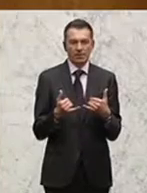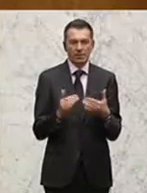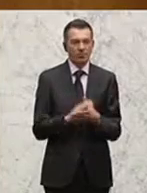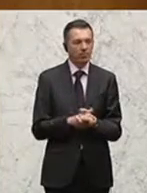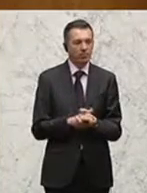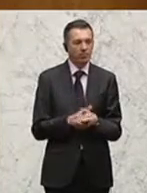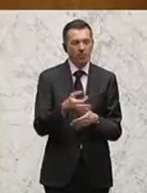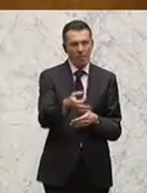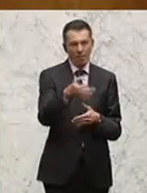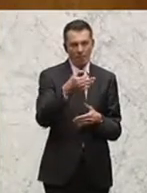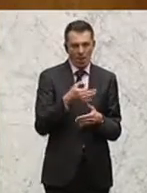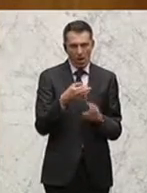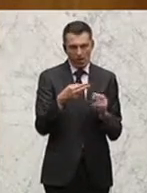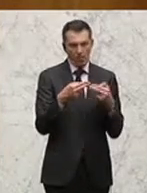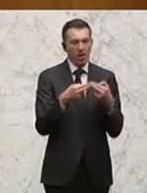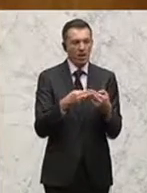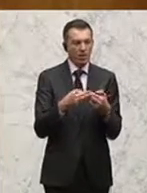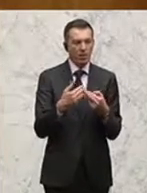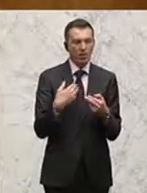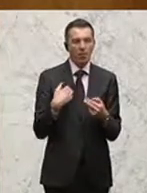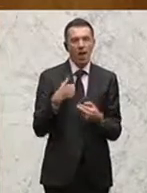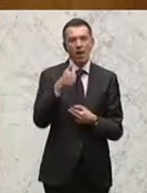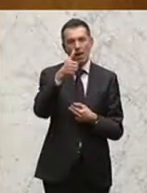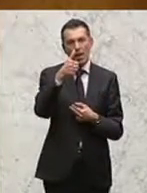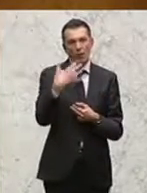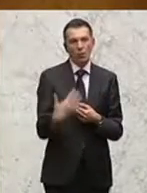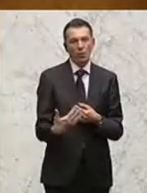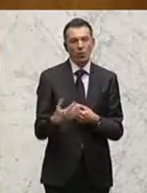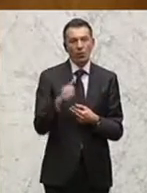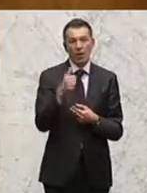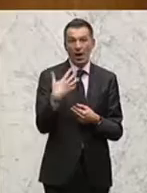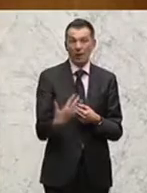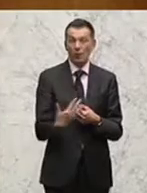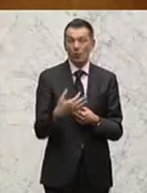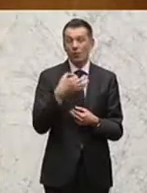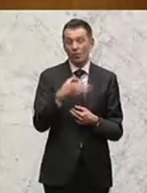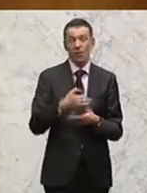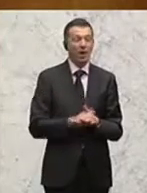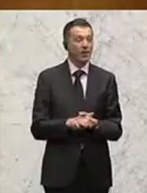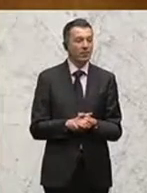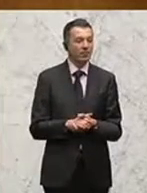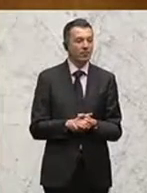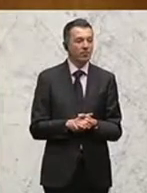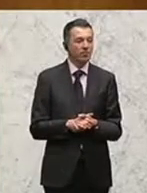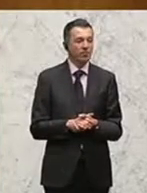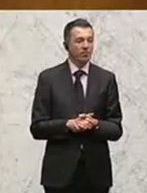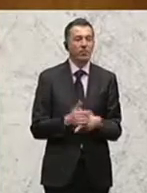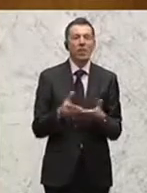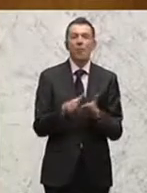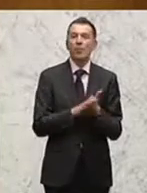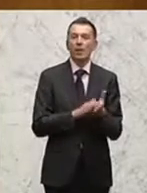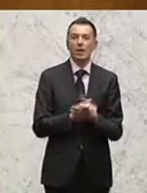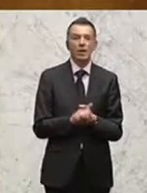Ihren Fragen kommen. Es waren 51 an der Zahl. Und ich darf